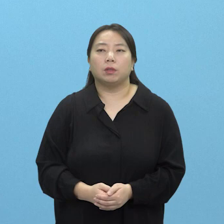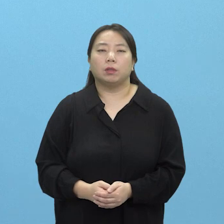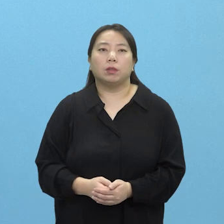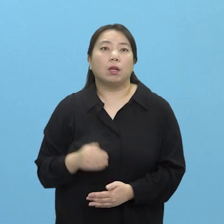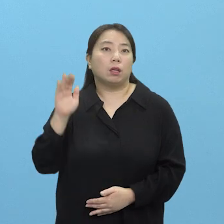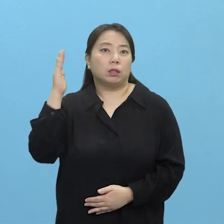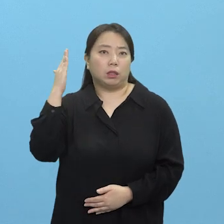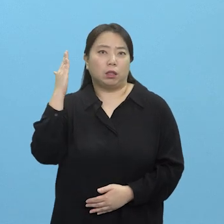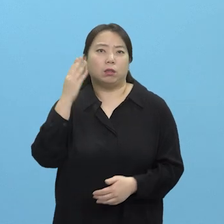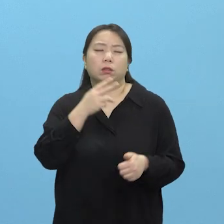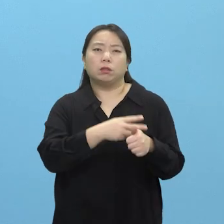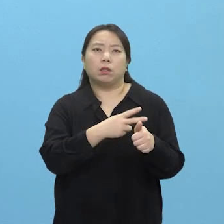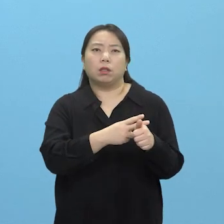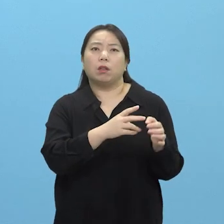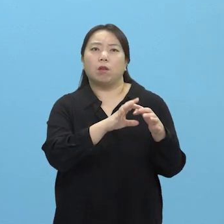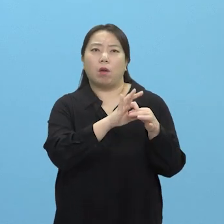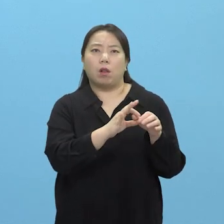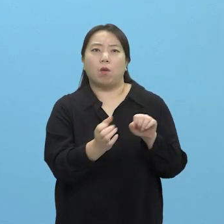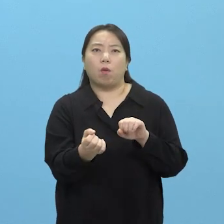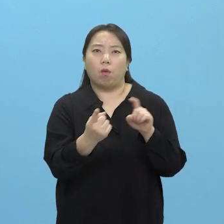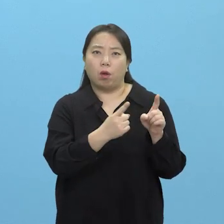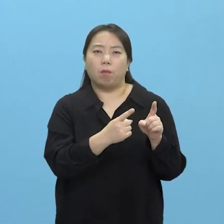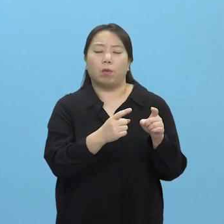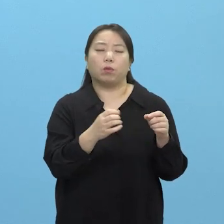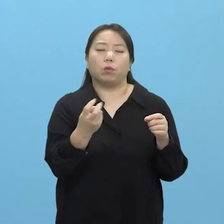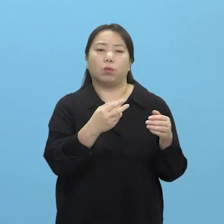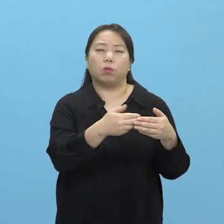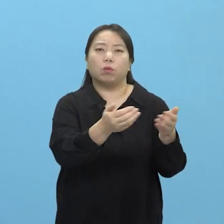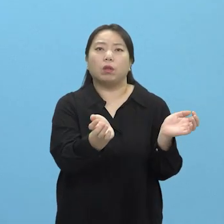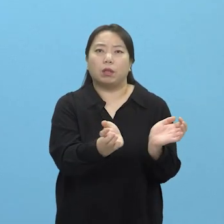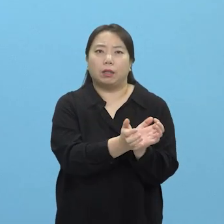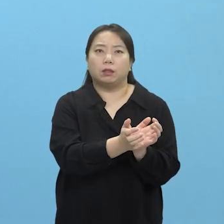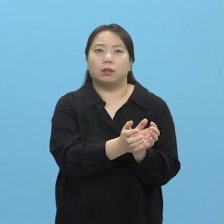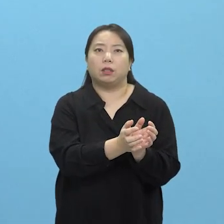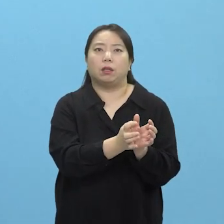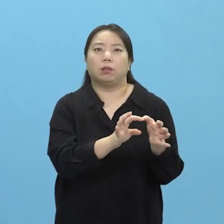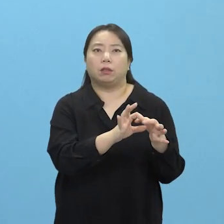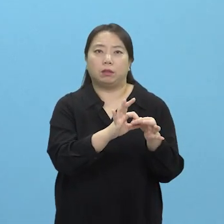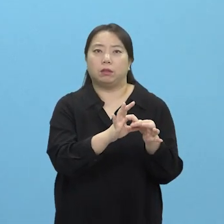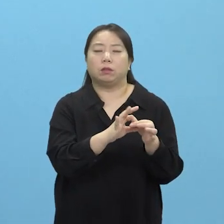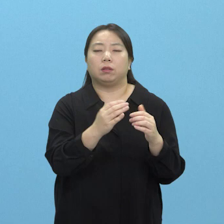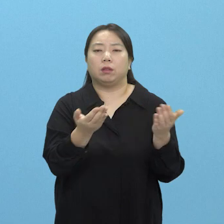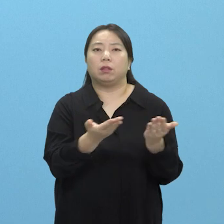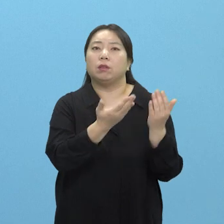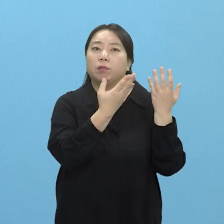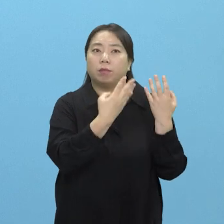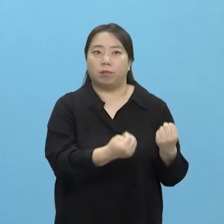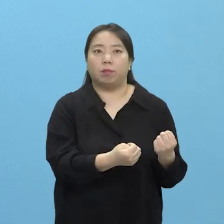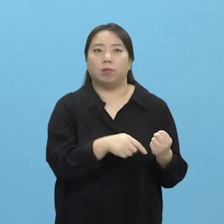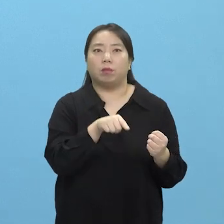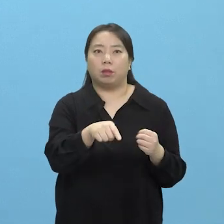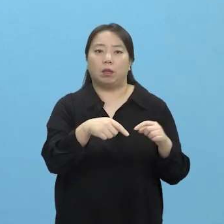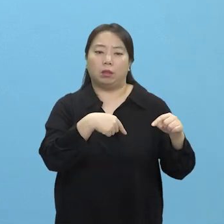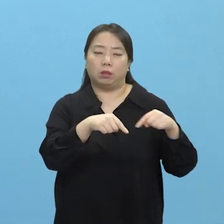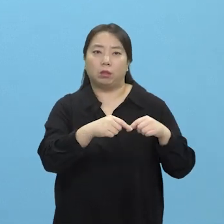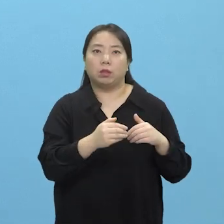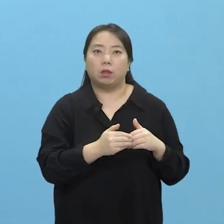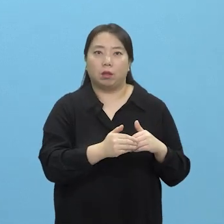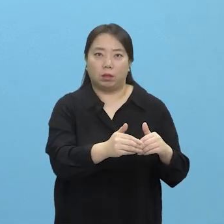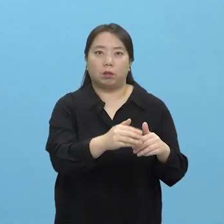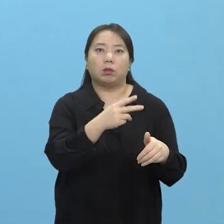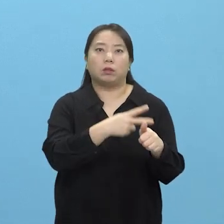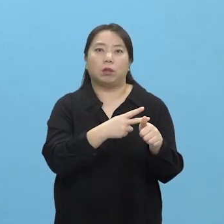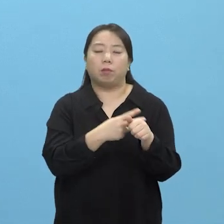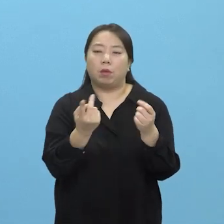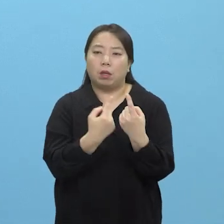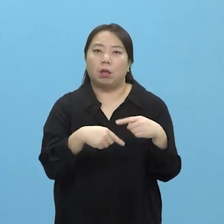네, 최근 교권회복과 관련해 교원단체가 서로 연대하는 일이 많아지고 있습니다. 이렇게 정책과정에 선생님들이